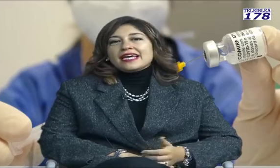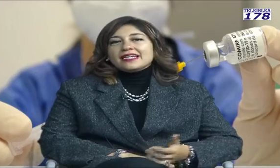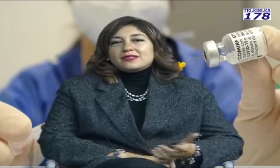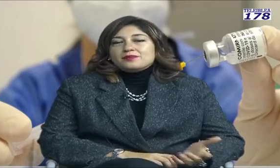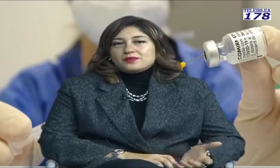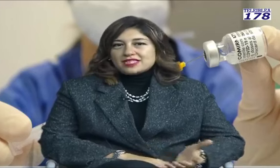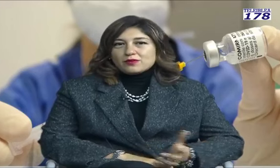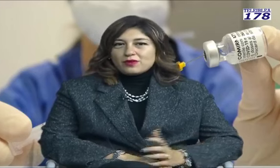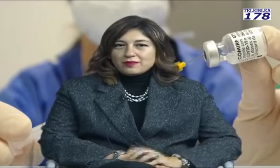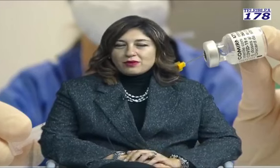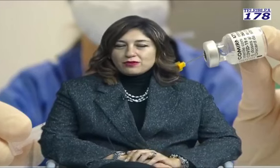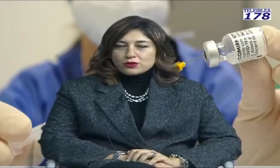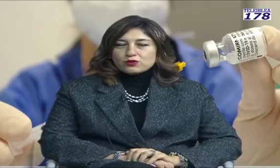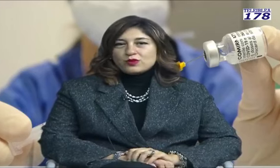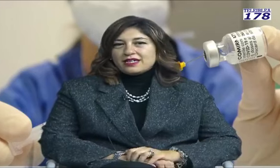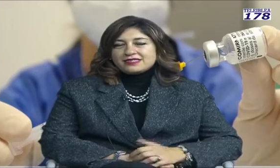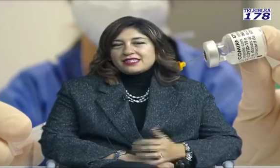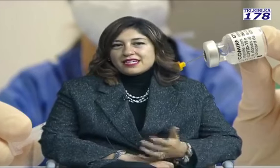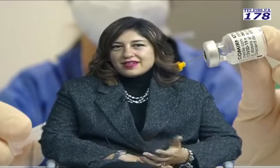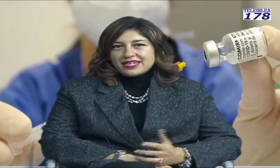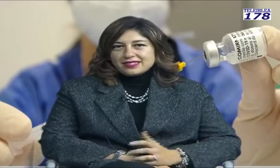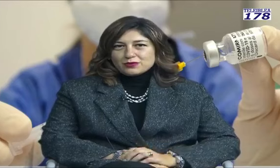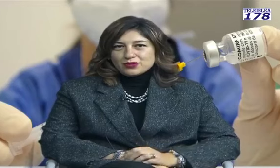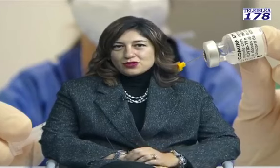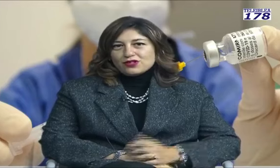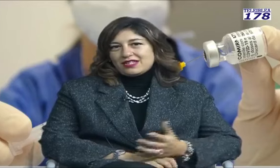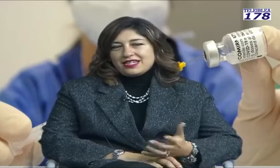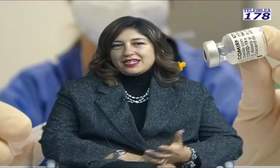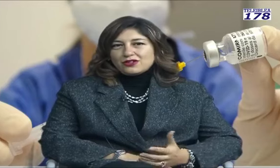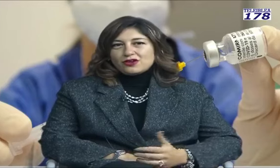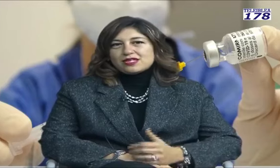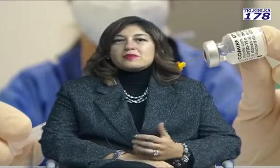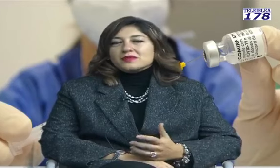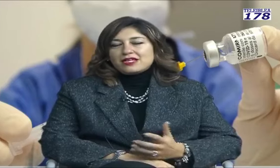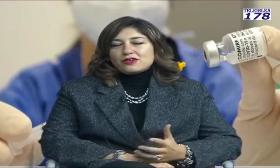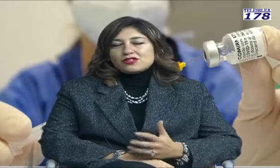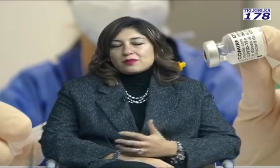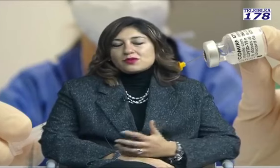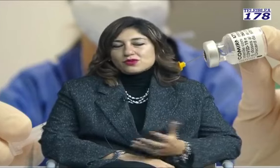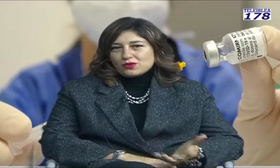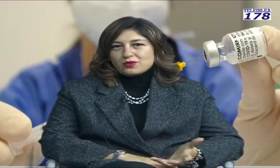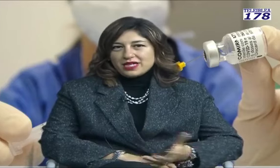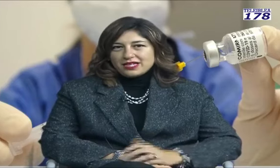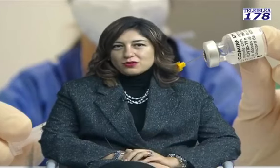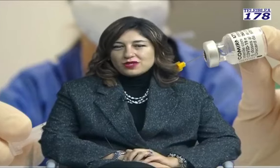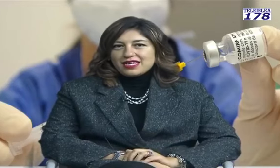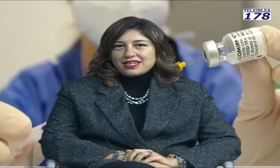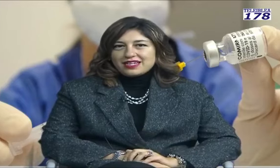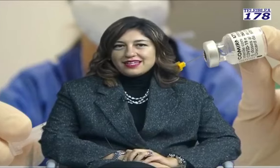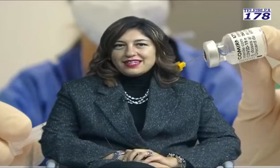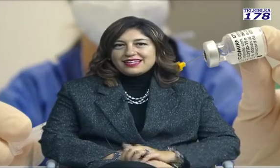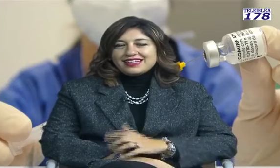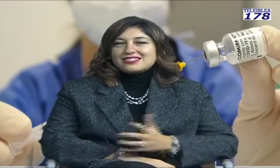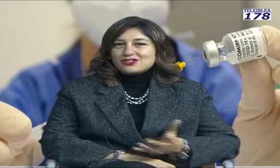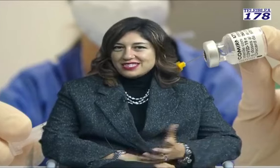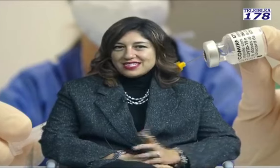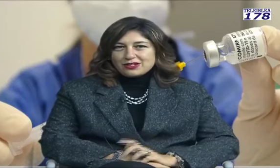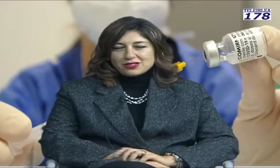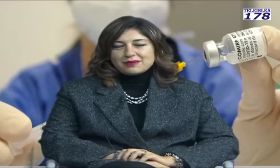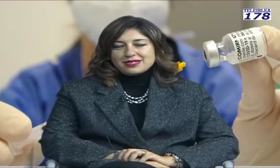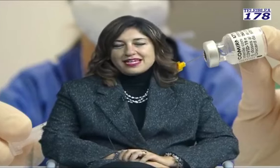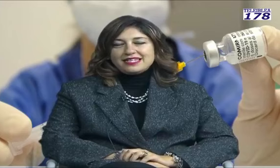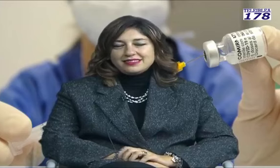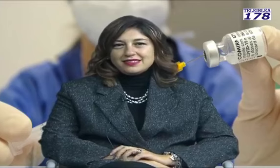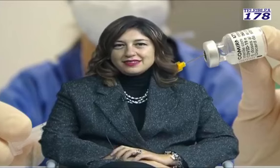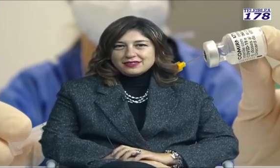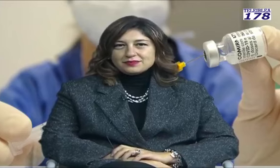E abbiamo la fortuna di avere a disposizione delle dosi che possono coprire tutte le esigenze dei nostri